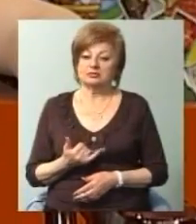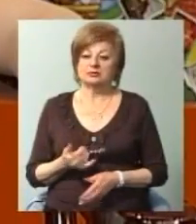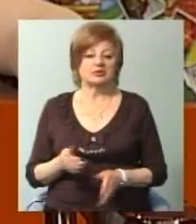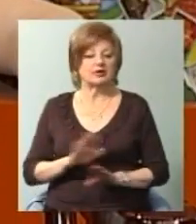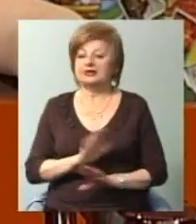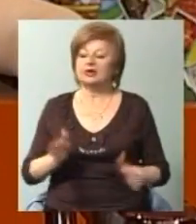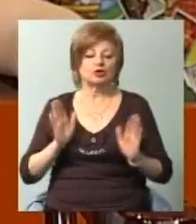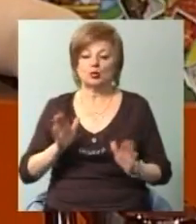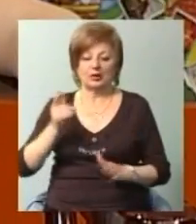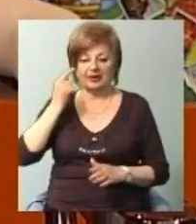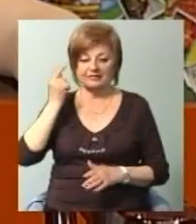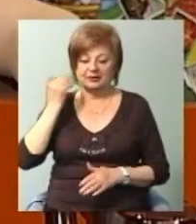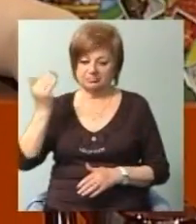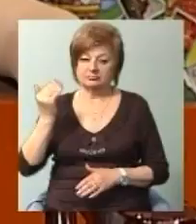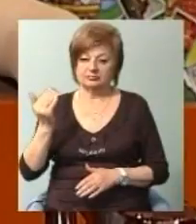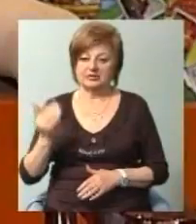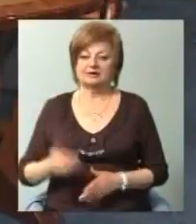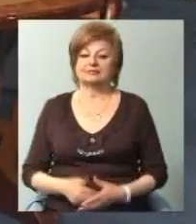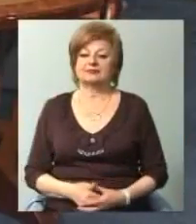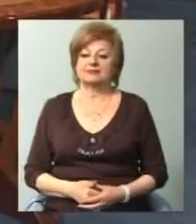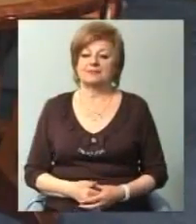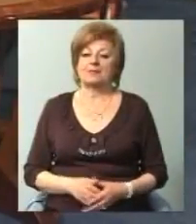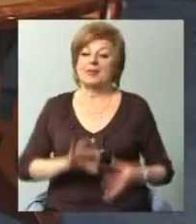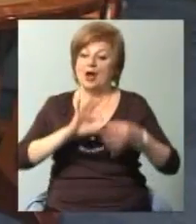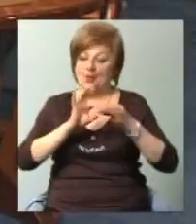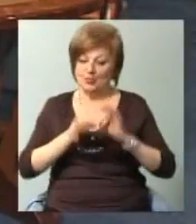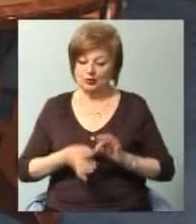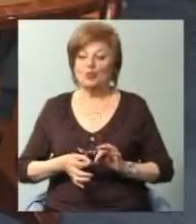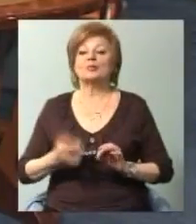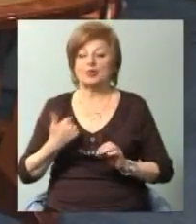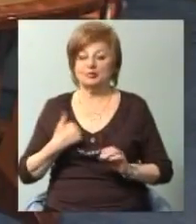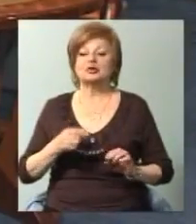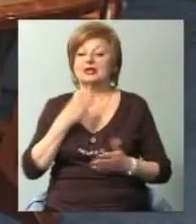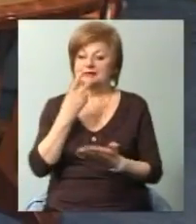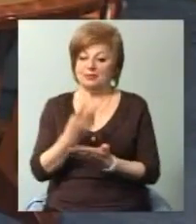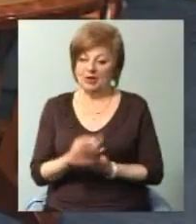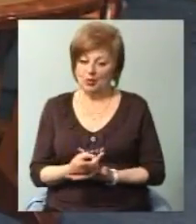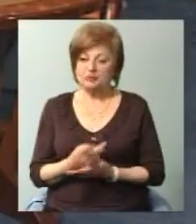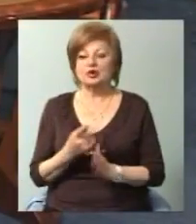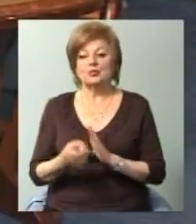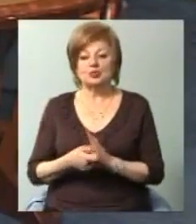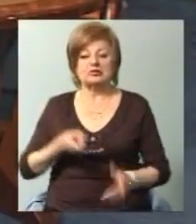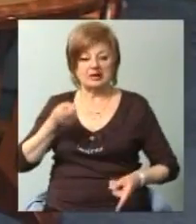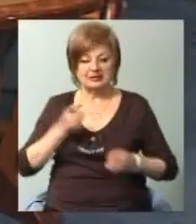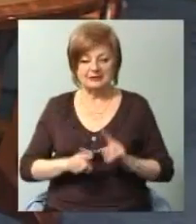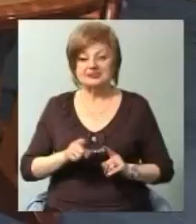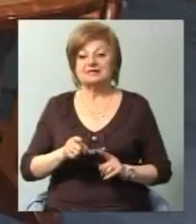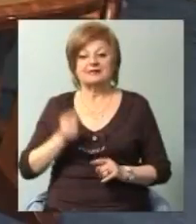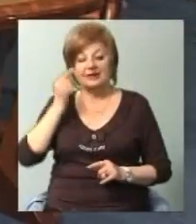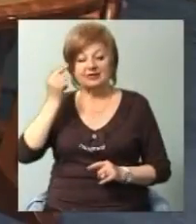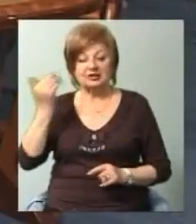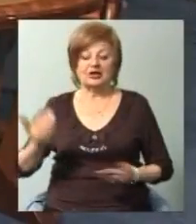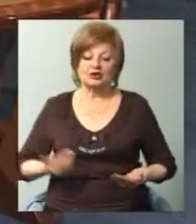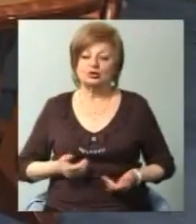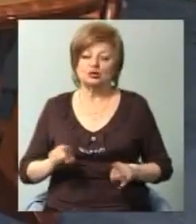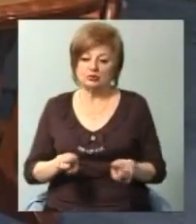в Китаї. Саме китайські собачки? Так. Докладніше про собачку тобі і вам, глядачі, пропоную дізнатися, чи справді вони живуть у Китаї, і що ж це